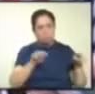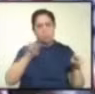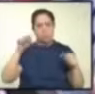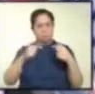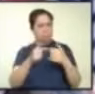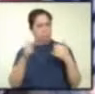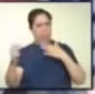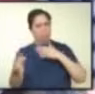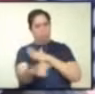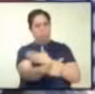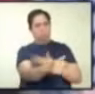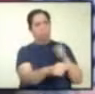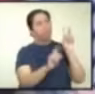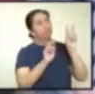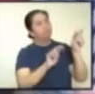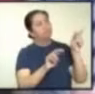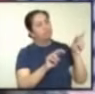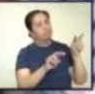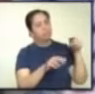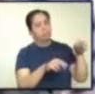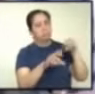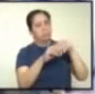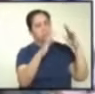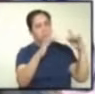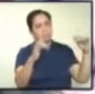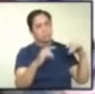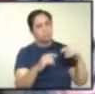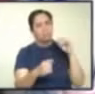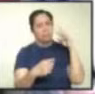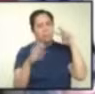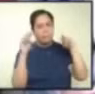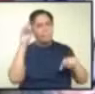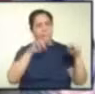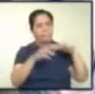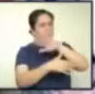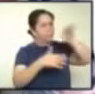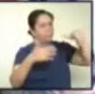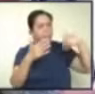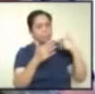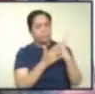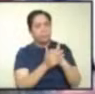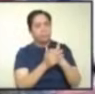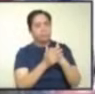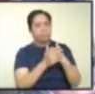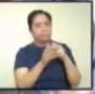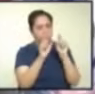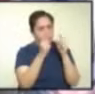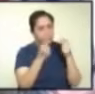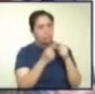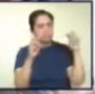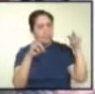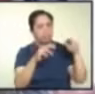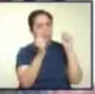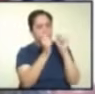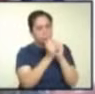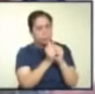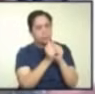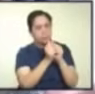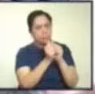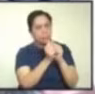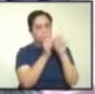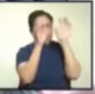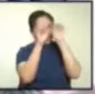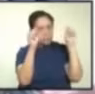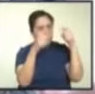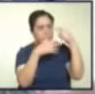kuan, yung anak ko nandun siya sa kalimudan. Mag-witness yung isang buong purok namin kasama ng mga purok